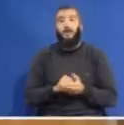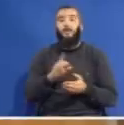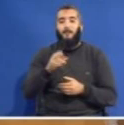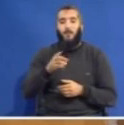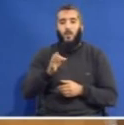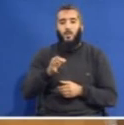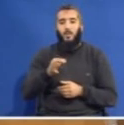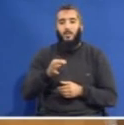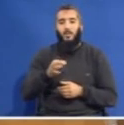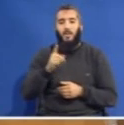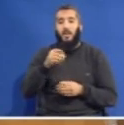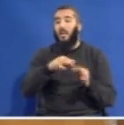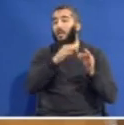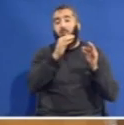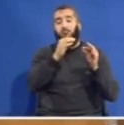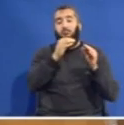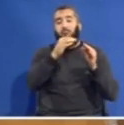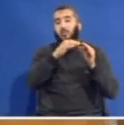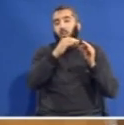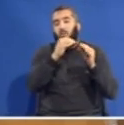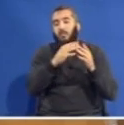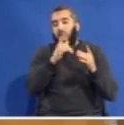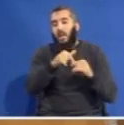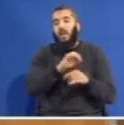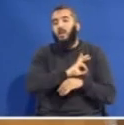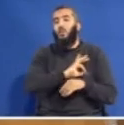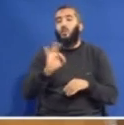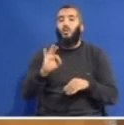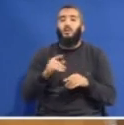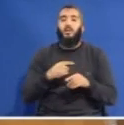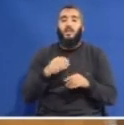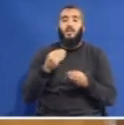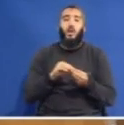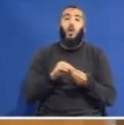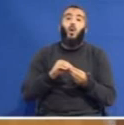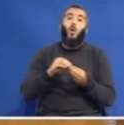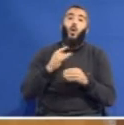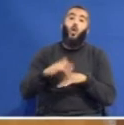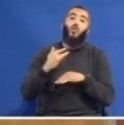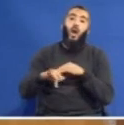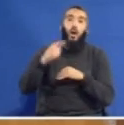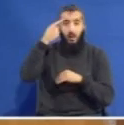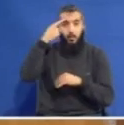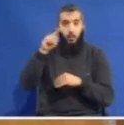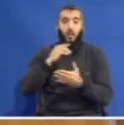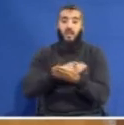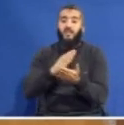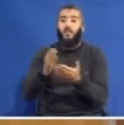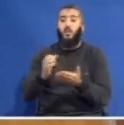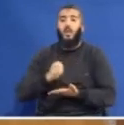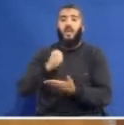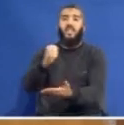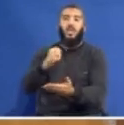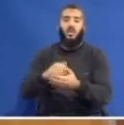حتمية منطقية موضوعية على التأخير في قسمة التركة.